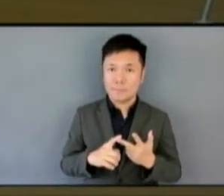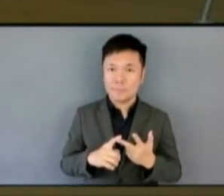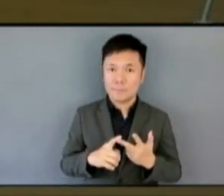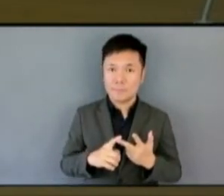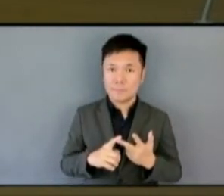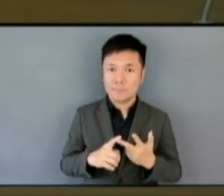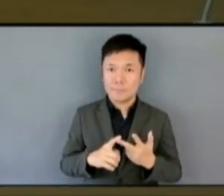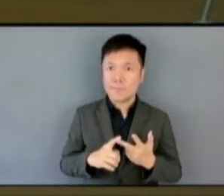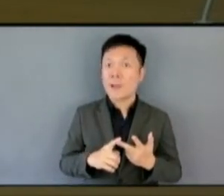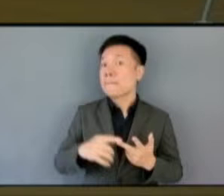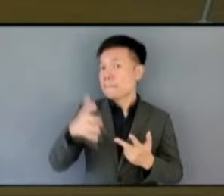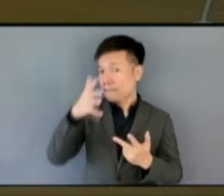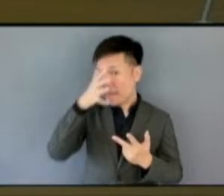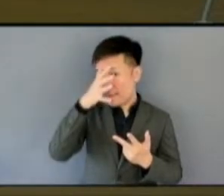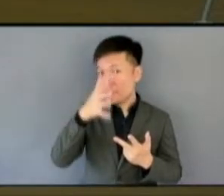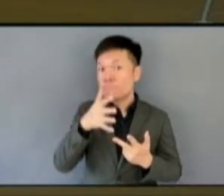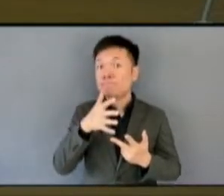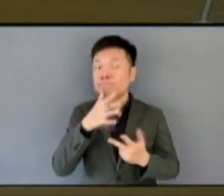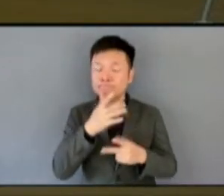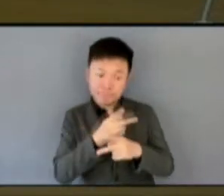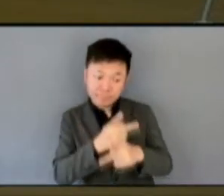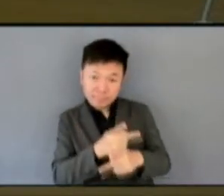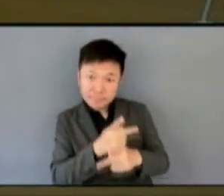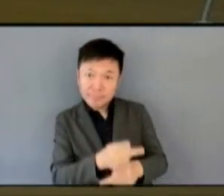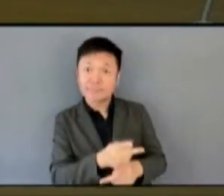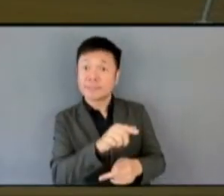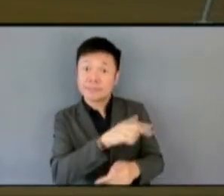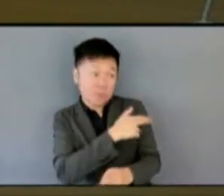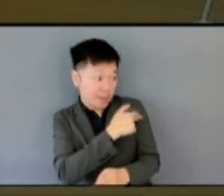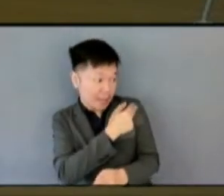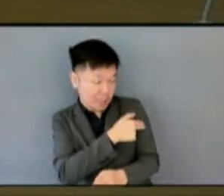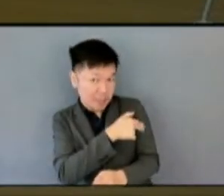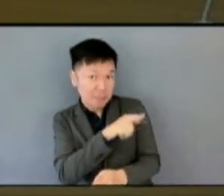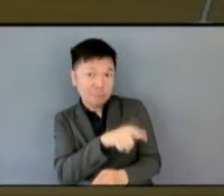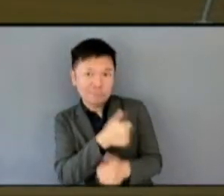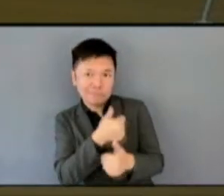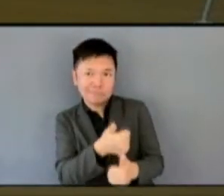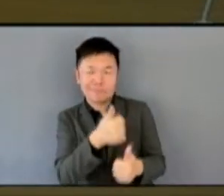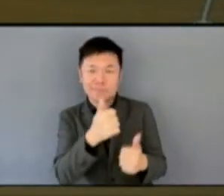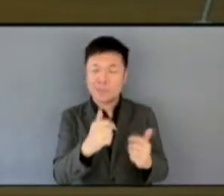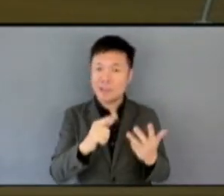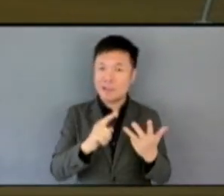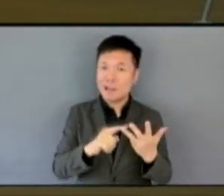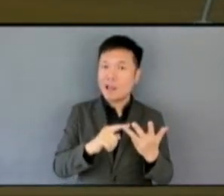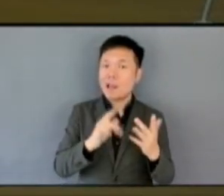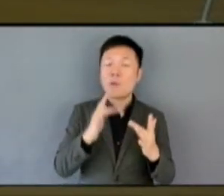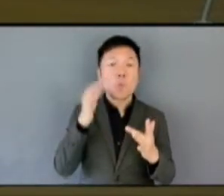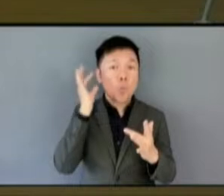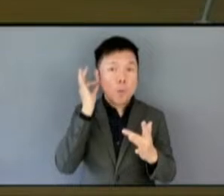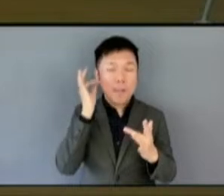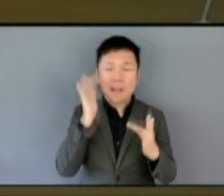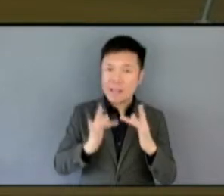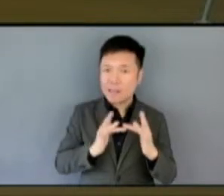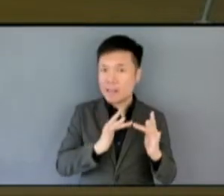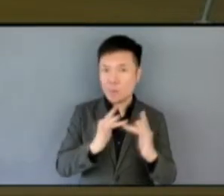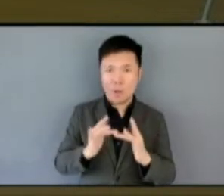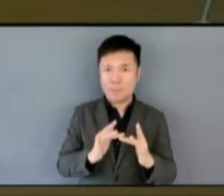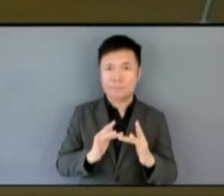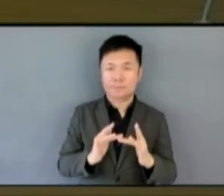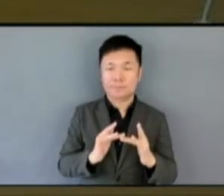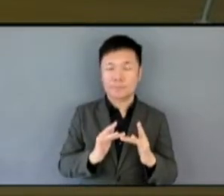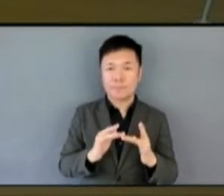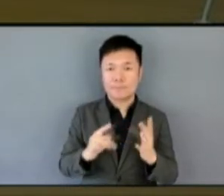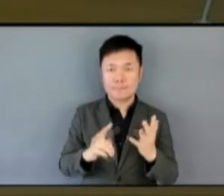также капитальный ремонт, начиная с 2025 года, дошкольных, образовательных организаций и многое